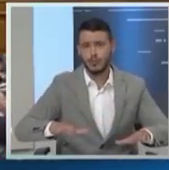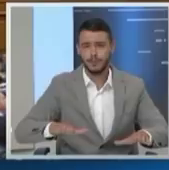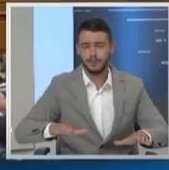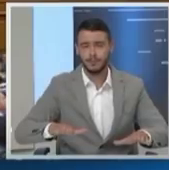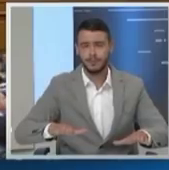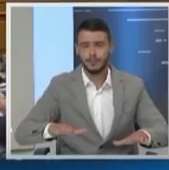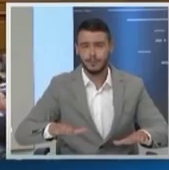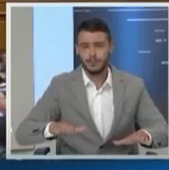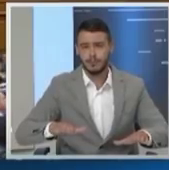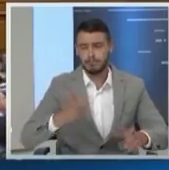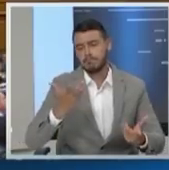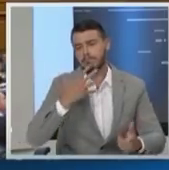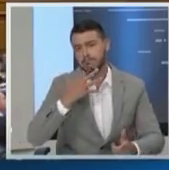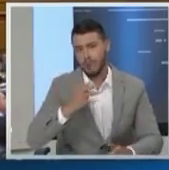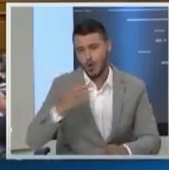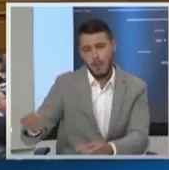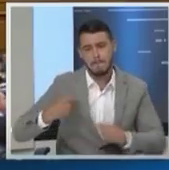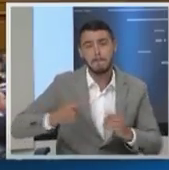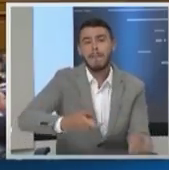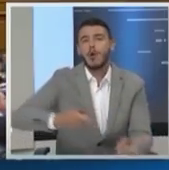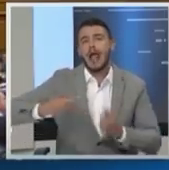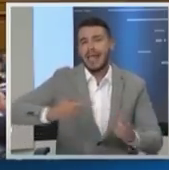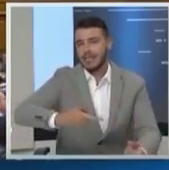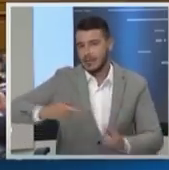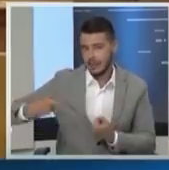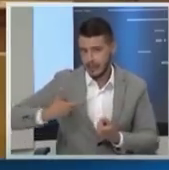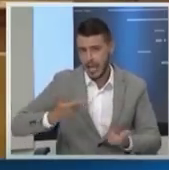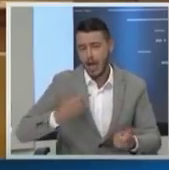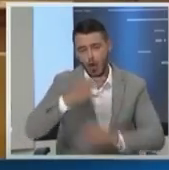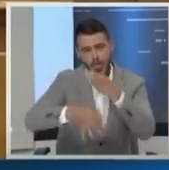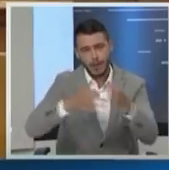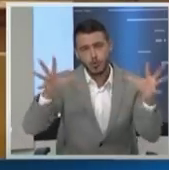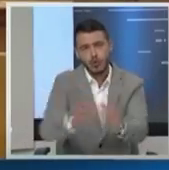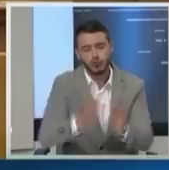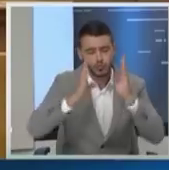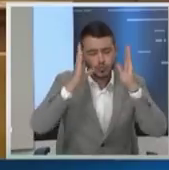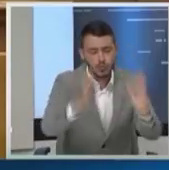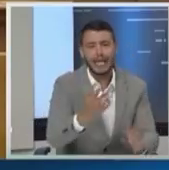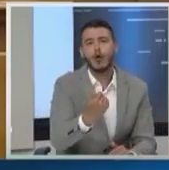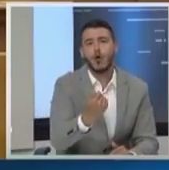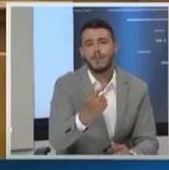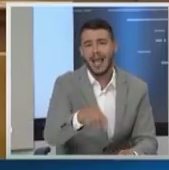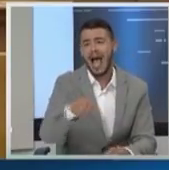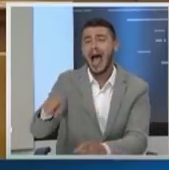Μια και με προκαλέσατε. Αν δεν με προκαλούσατε, θα ήμουν στην οικονομία. Τι να κάνω. Να τελειώνουμε όμως με αυτό το ανέκδοτο.